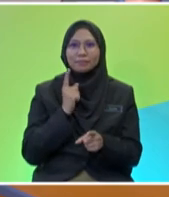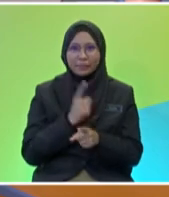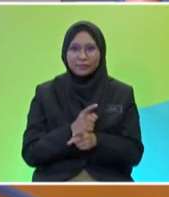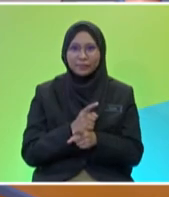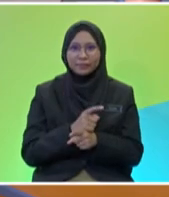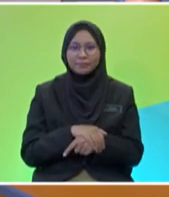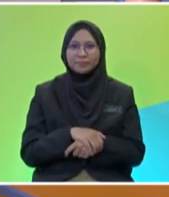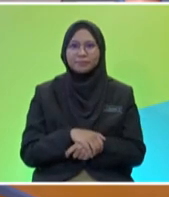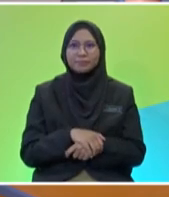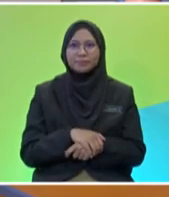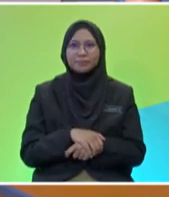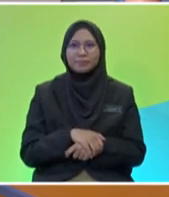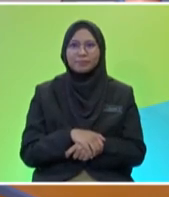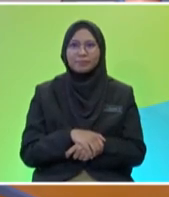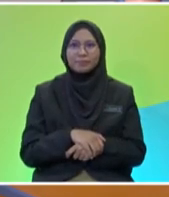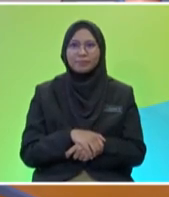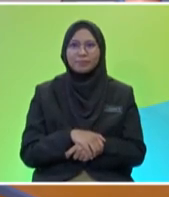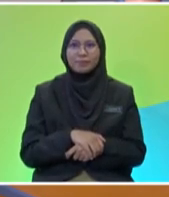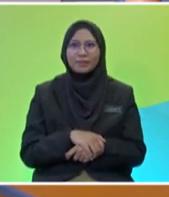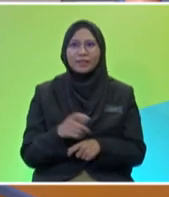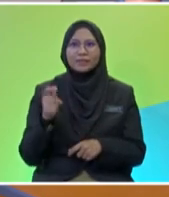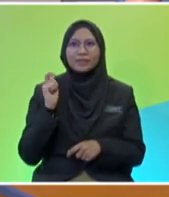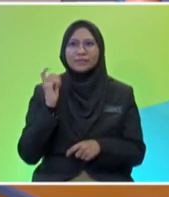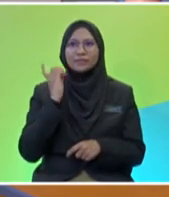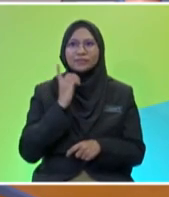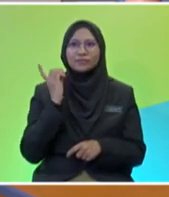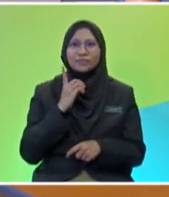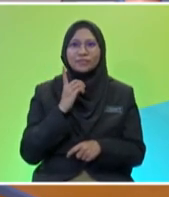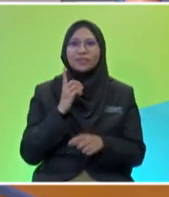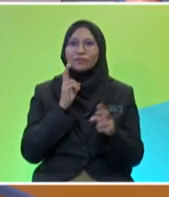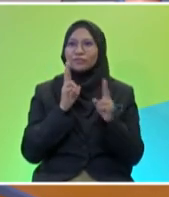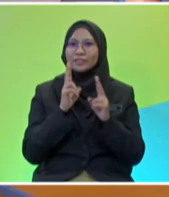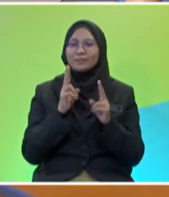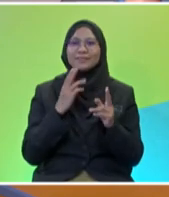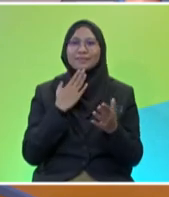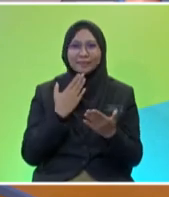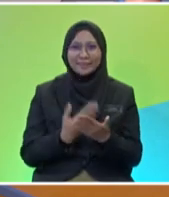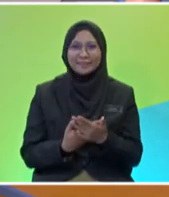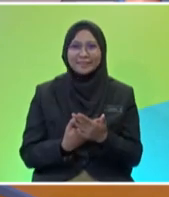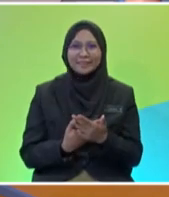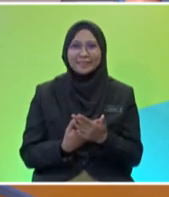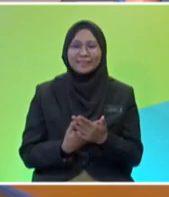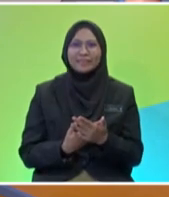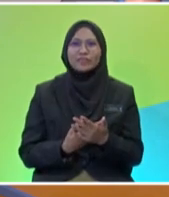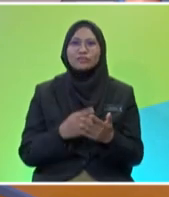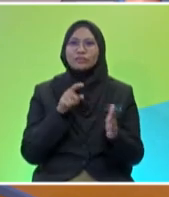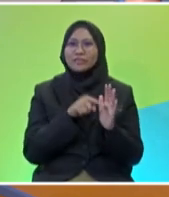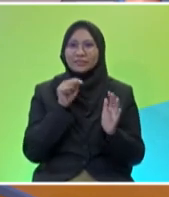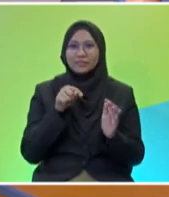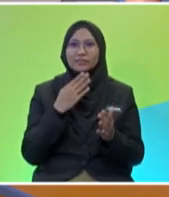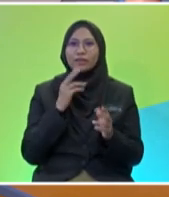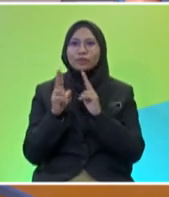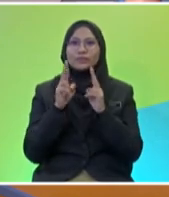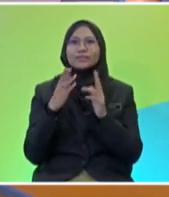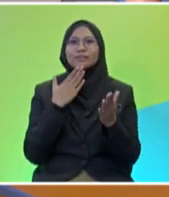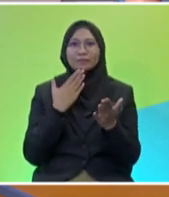agensi seperti dinosau memberikan tuntusi yang tadi dia mengucapkan terima kasih itu adalah sebenarnya sebagai satu penghargaan yang paling